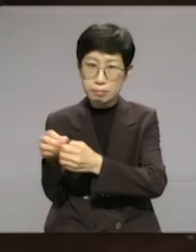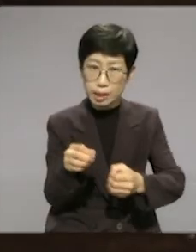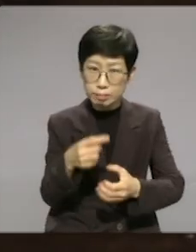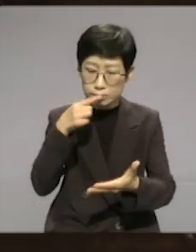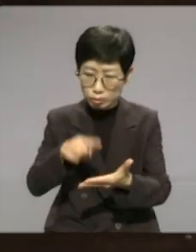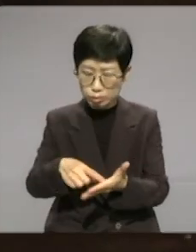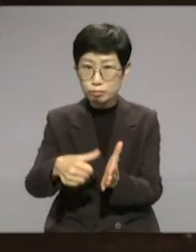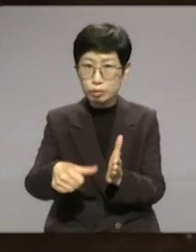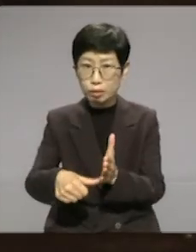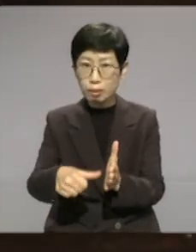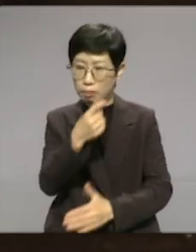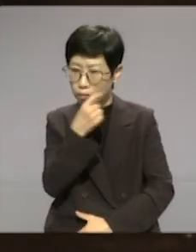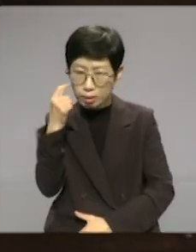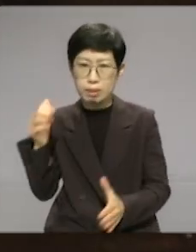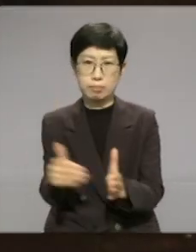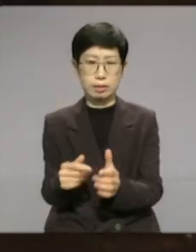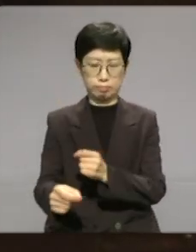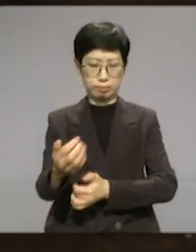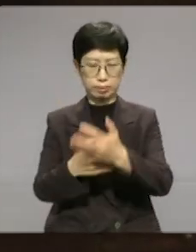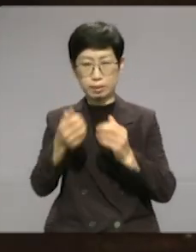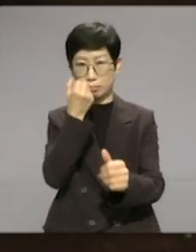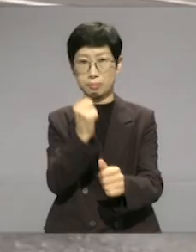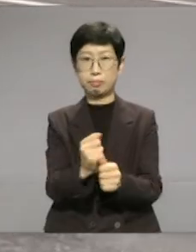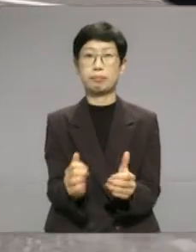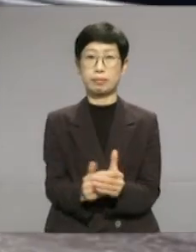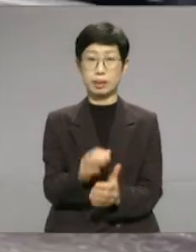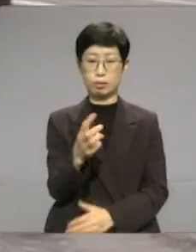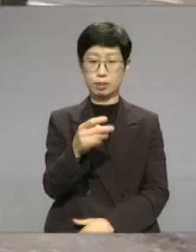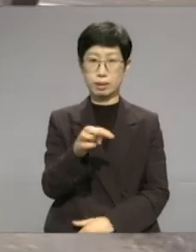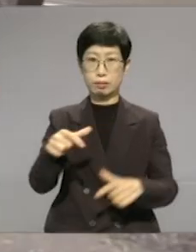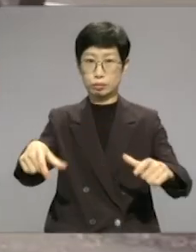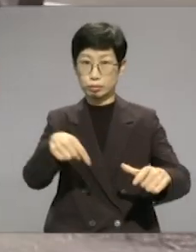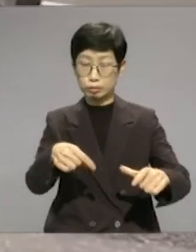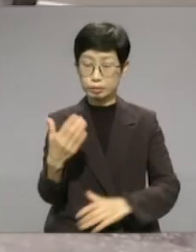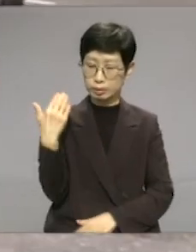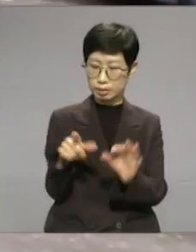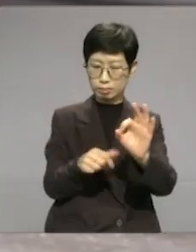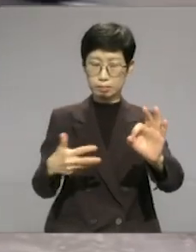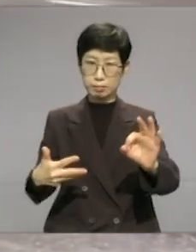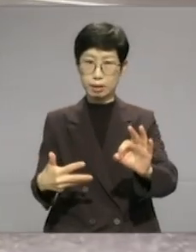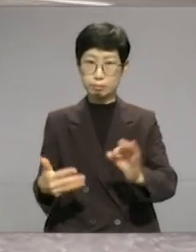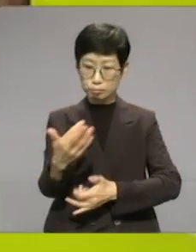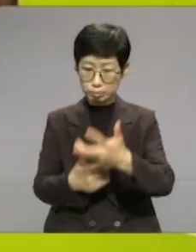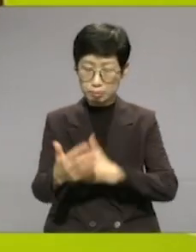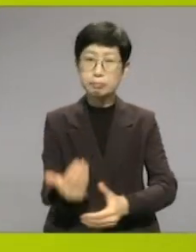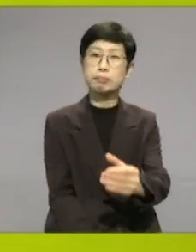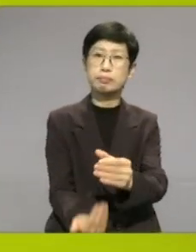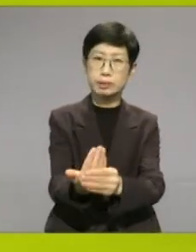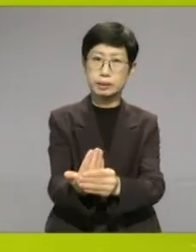확인했다며 방화로 추정했습니다 오리건주에서 지난 8일 투표 화제 사건이